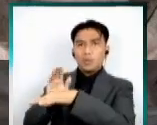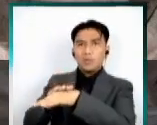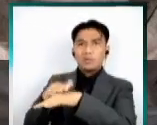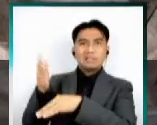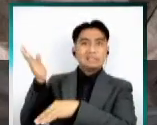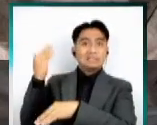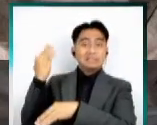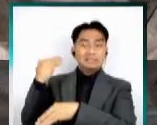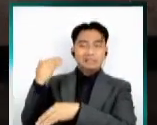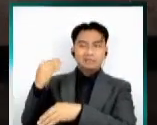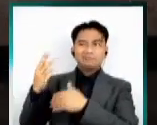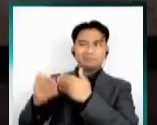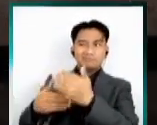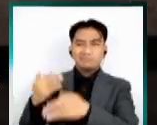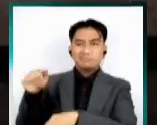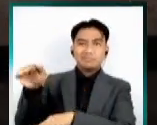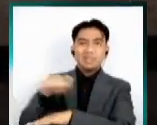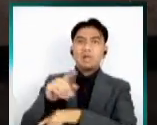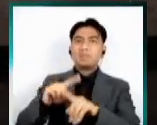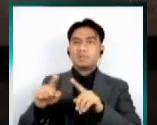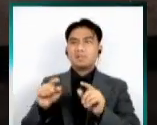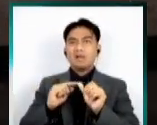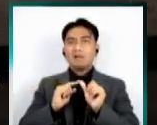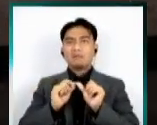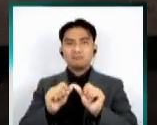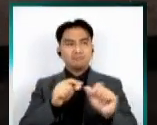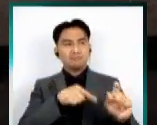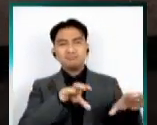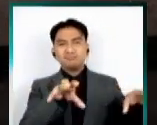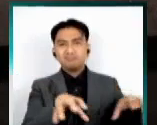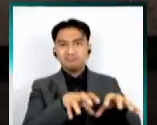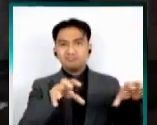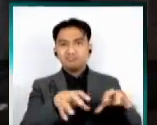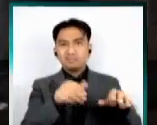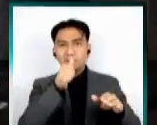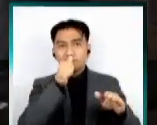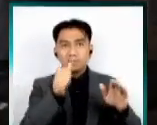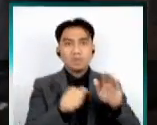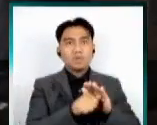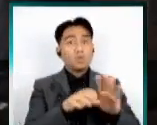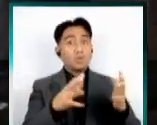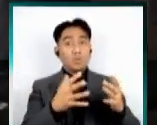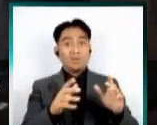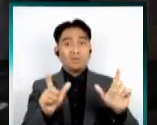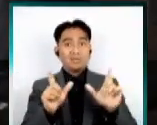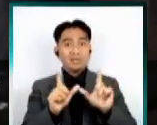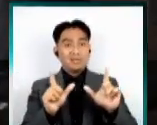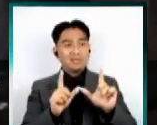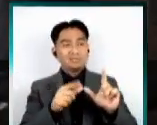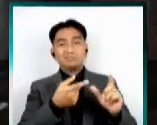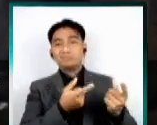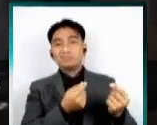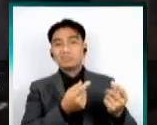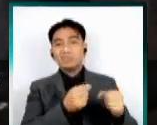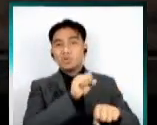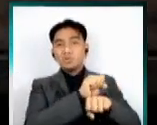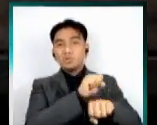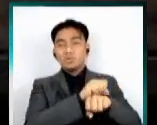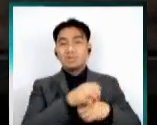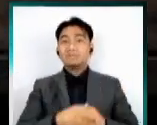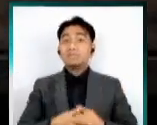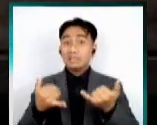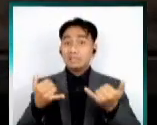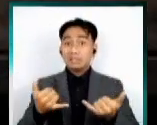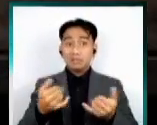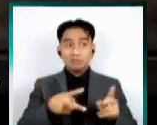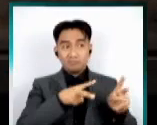patuloy pa rin nag-operate ng palihim. Wala rin pala itong permit to operate at sanitation permit. Babantayan daw ng mga otoridad na hindi